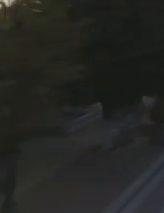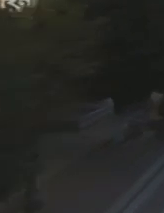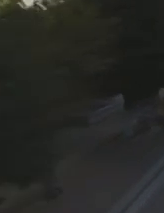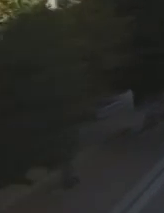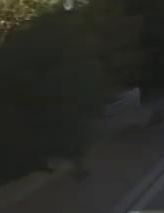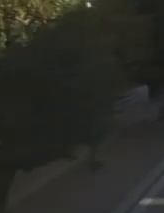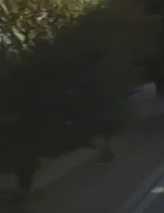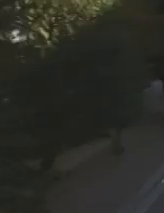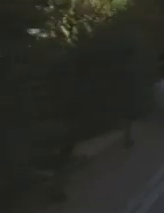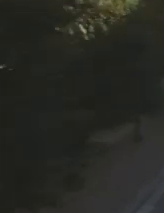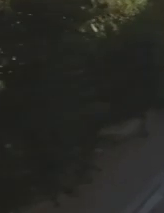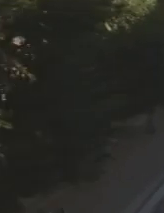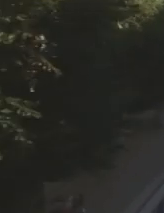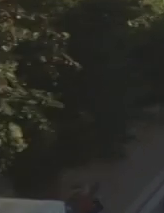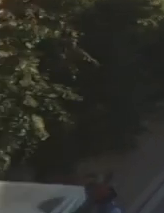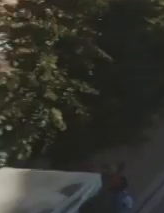Дякую.